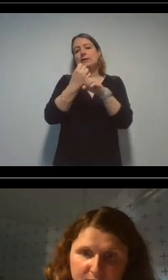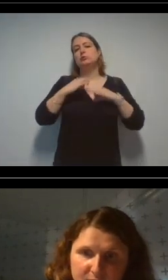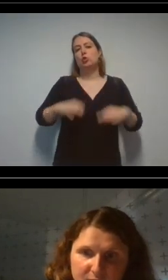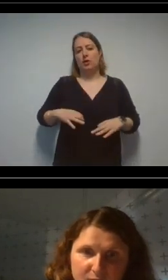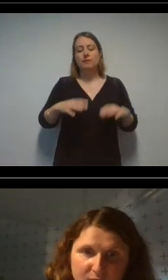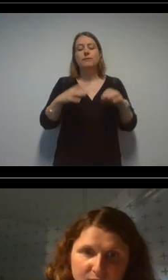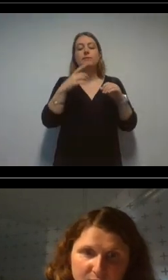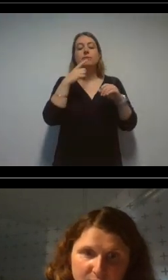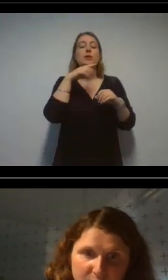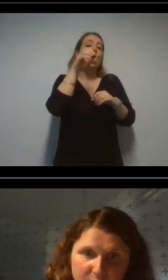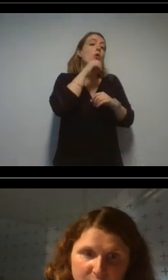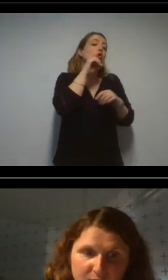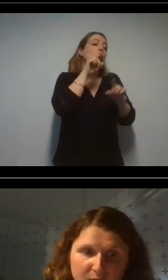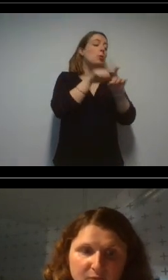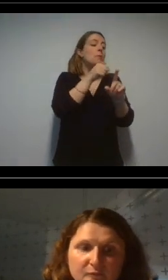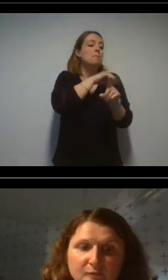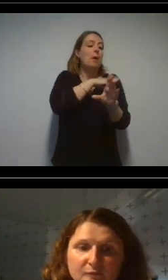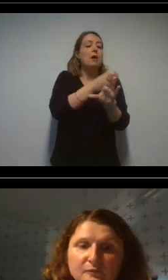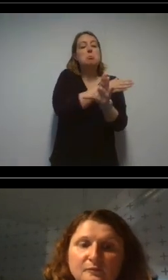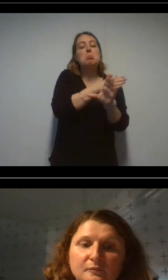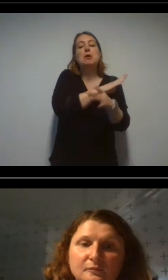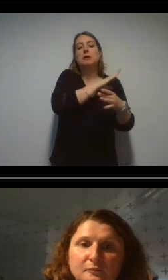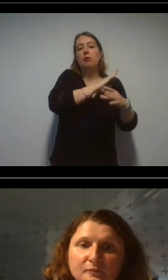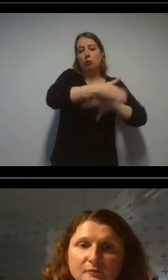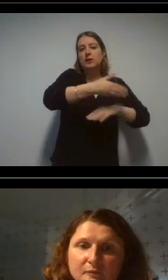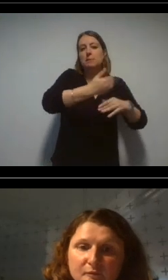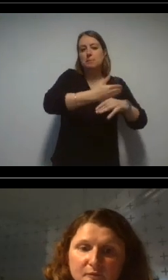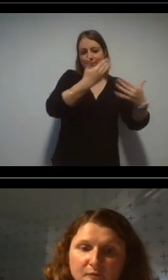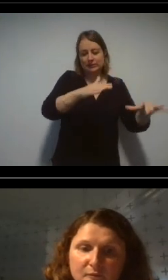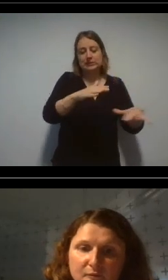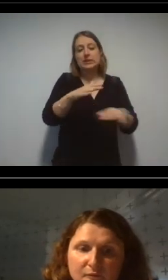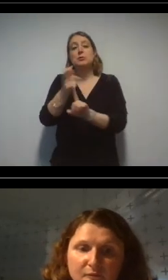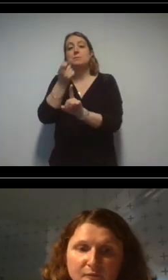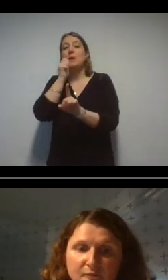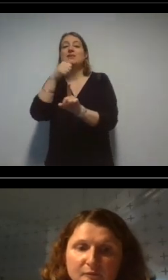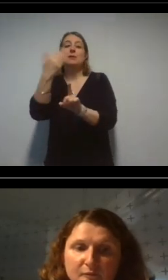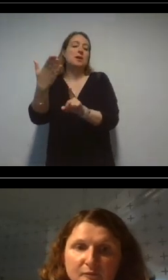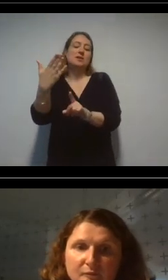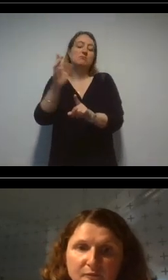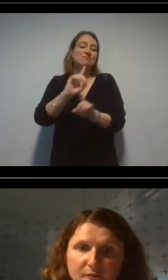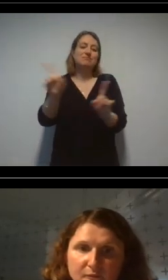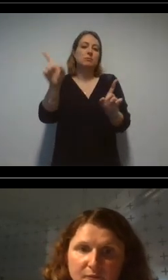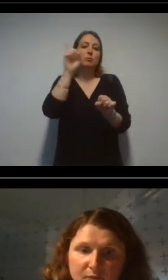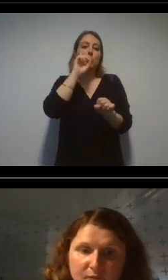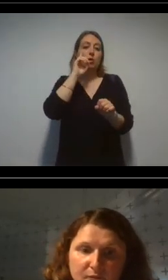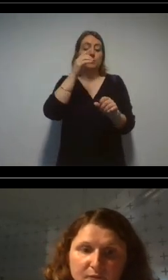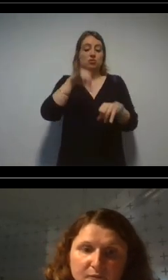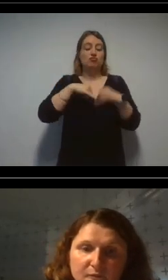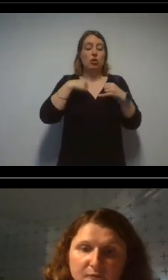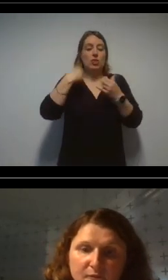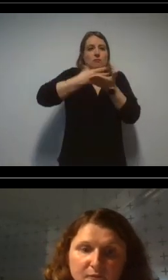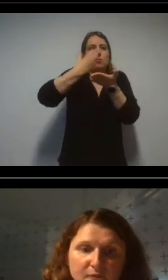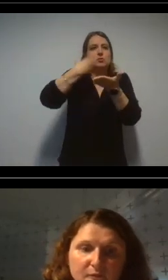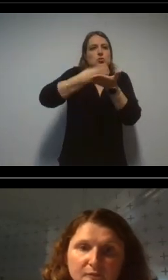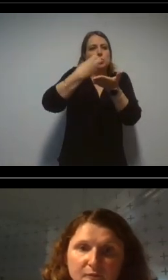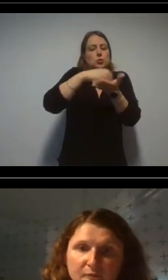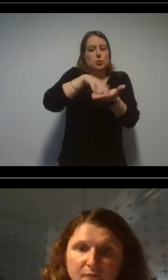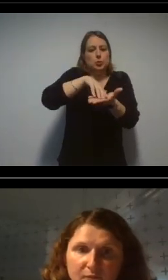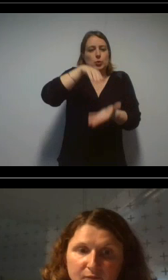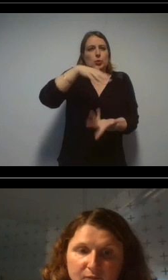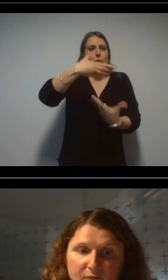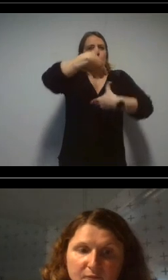Octobre pour laisser la rentrée se passer et pas après mars pour que ces informations que les jeunes reçoivent puissent être digérées et notamment s'ils ont